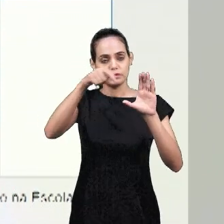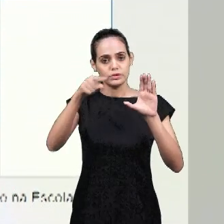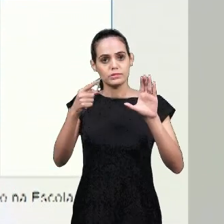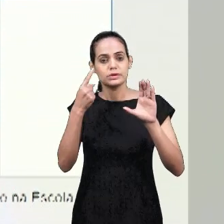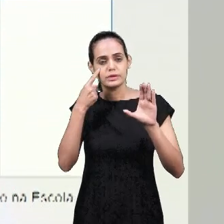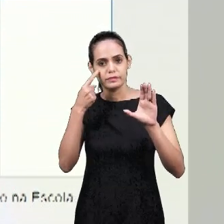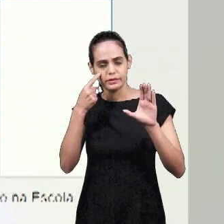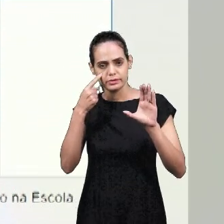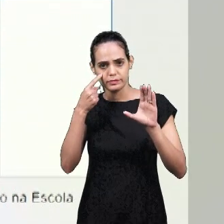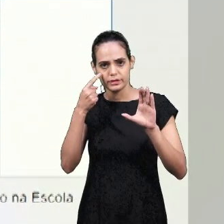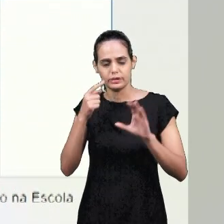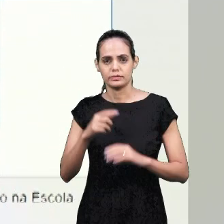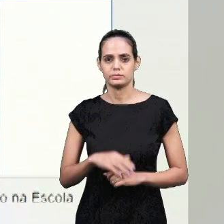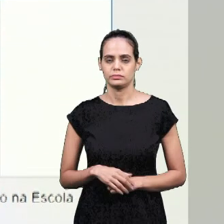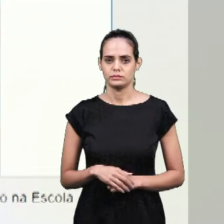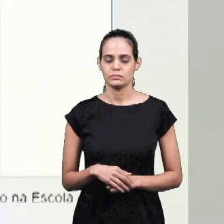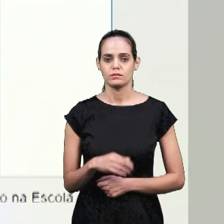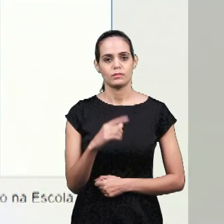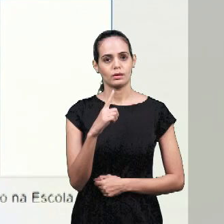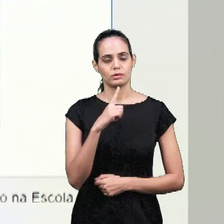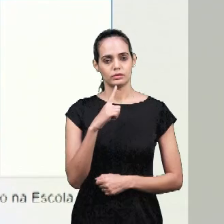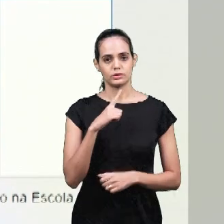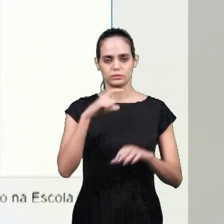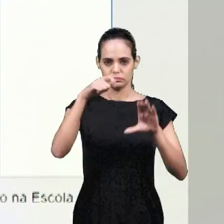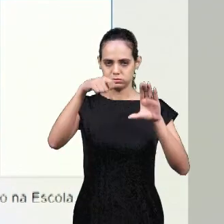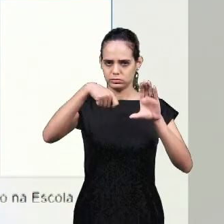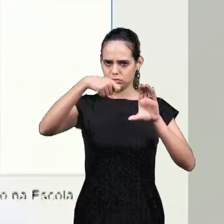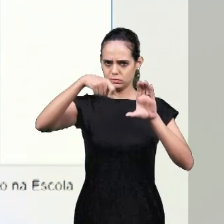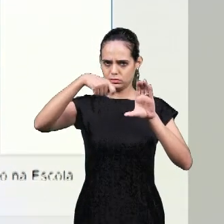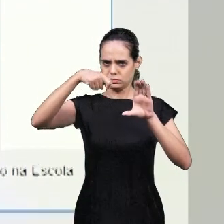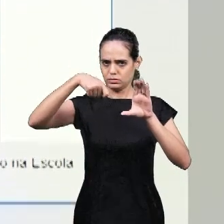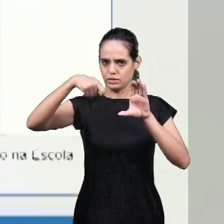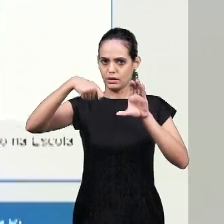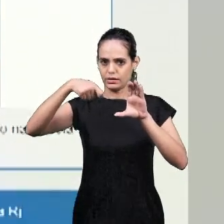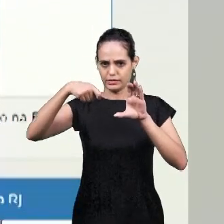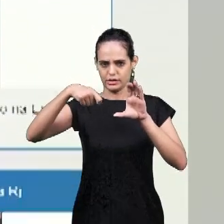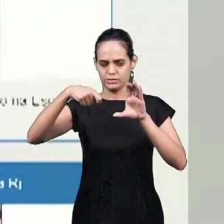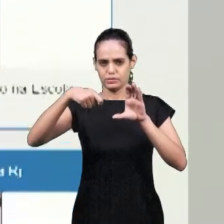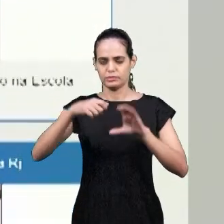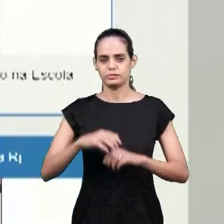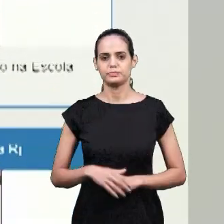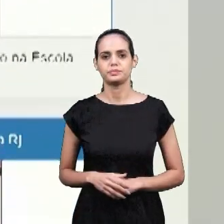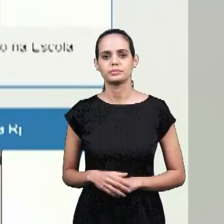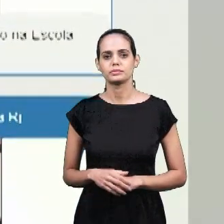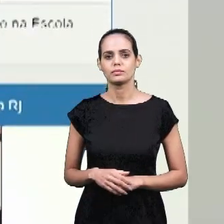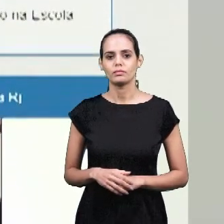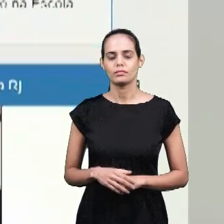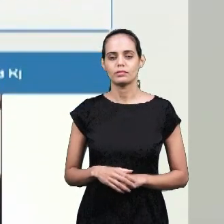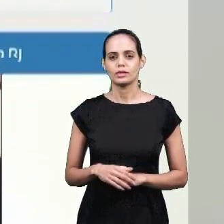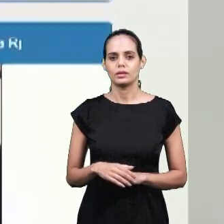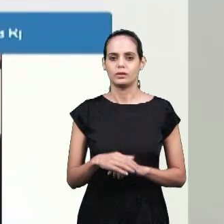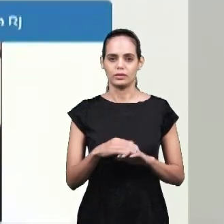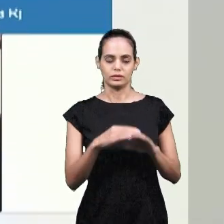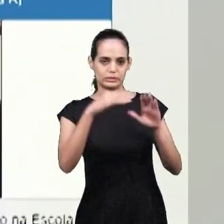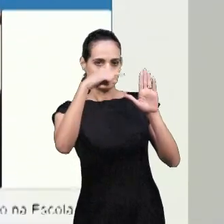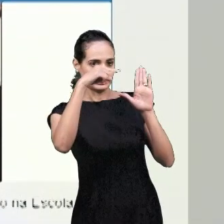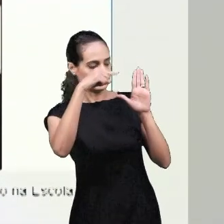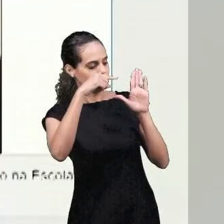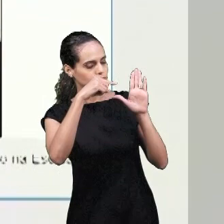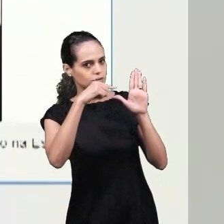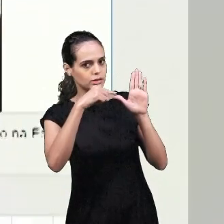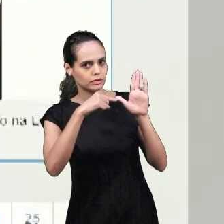ce que vous allez voir quand vous accédez. Vous avez la vidéo. Est-ce que vous pouvez jouer une vidéo? C'est